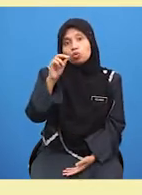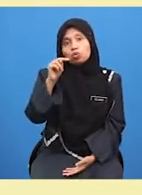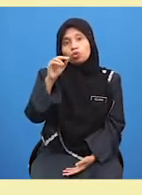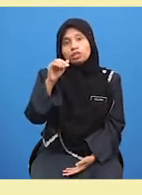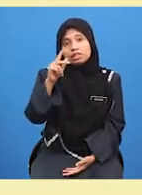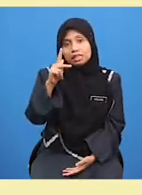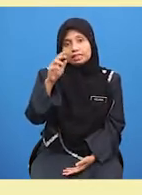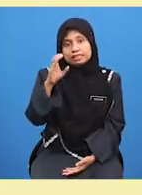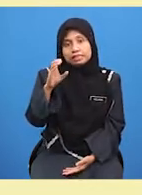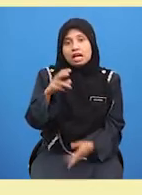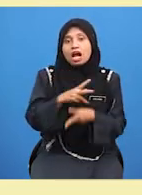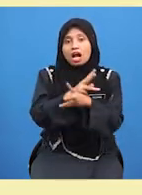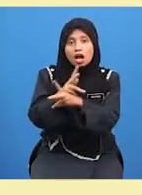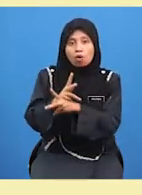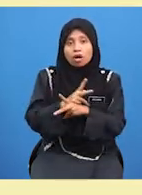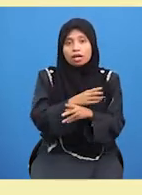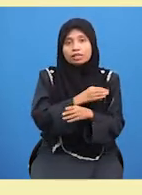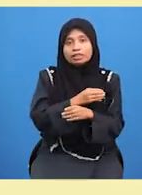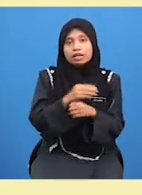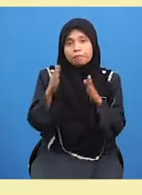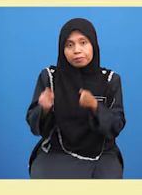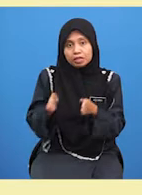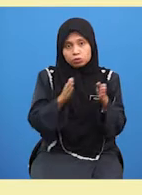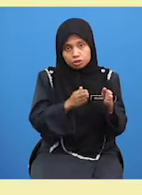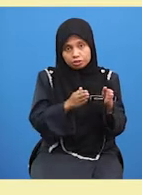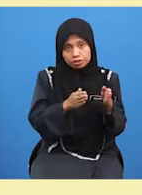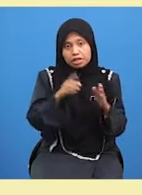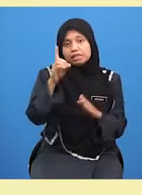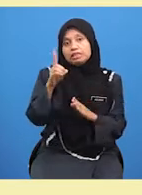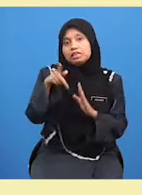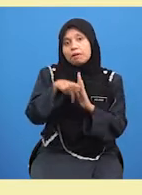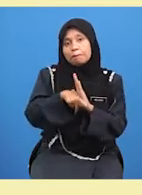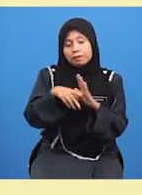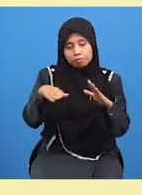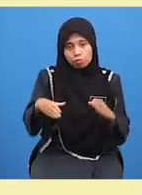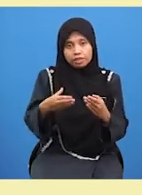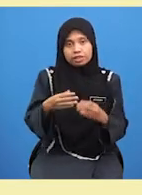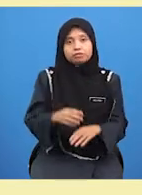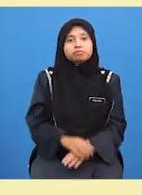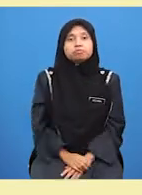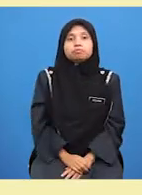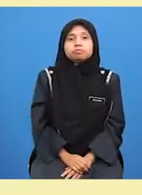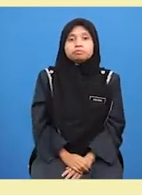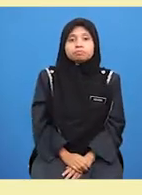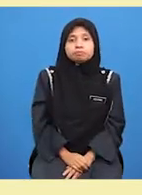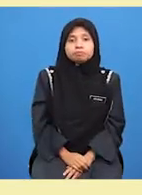C. kawalan dan pengatur caraan, D. pembuatan.